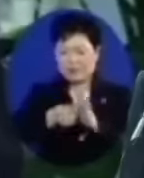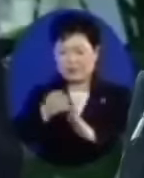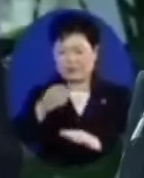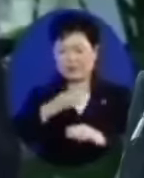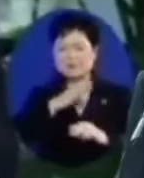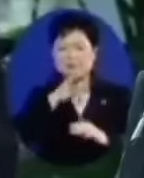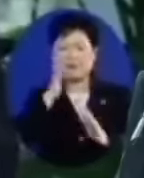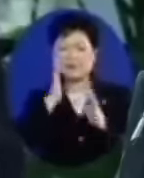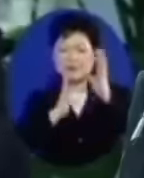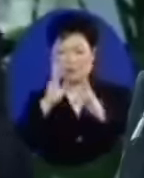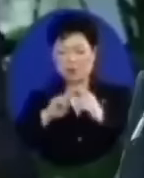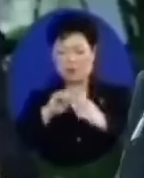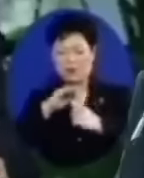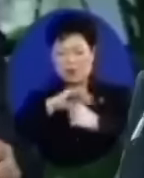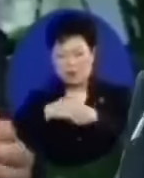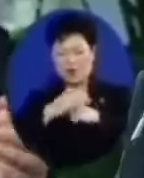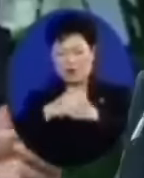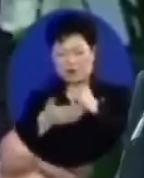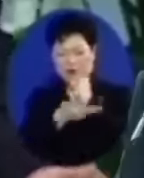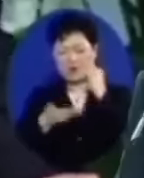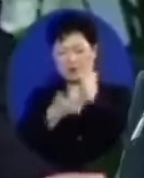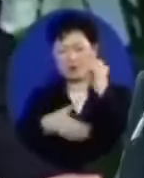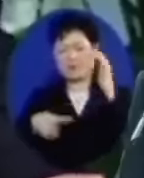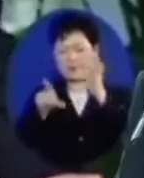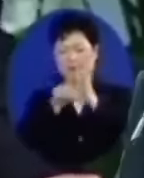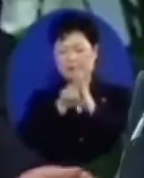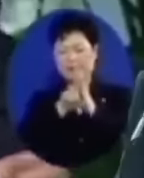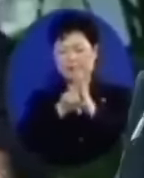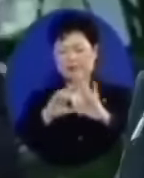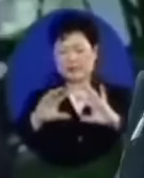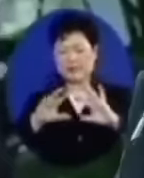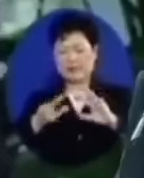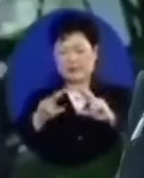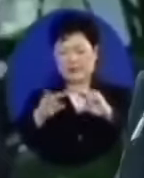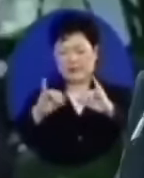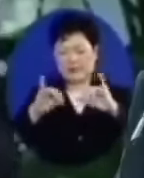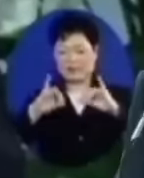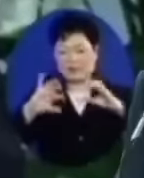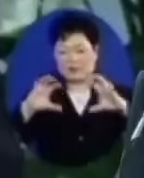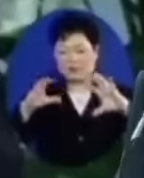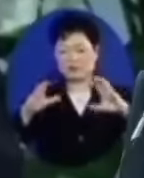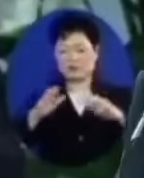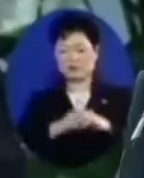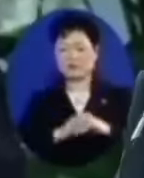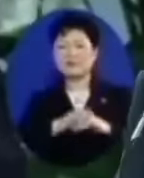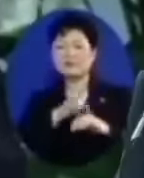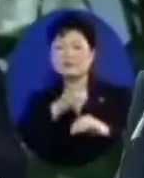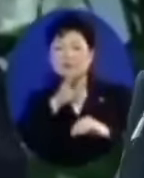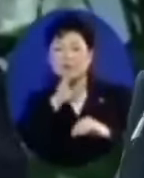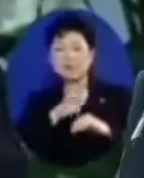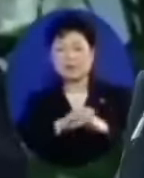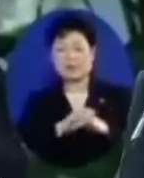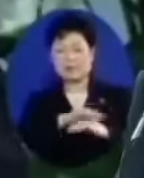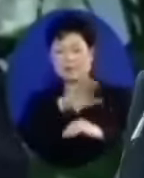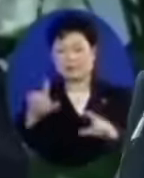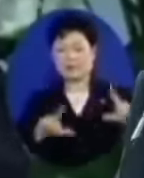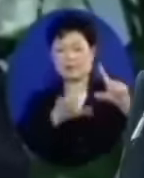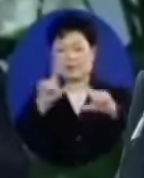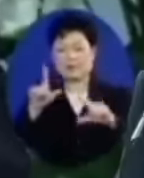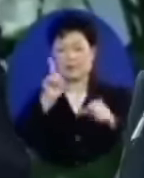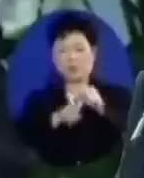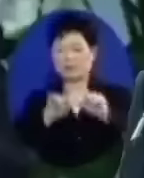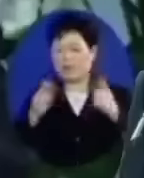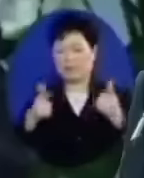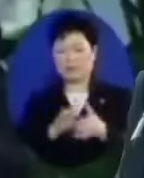것입니다. 오늘 이 지구는 하나님의 천국 백성을 만드는 텃밭인 것입니다. 이 지구 자체에 우리가 사는 것이 목적이